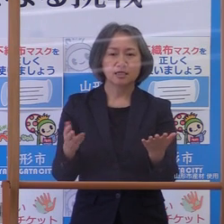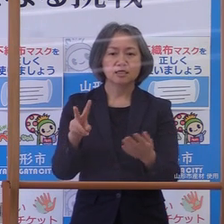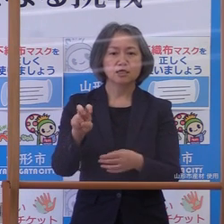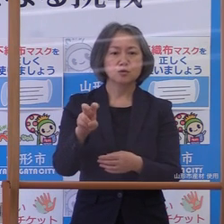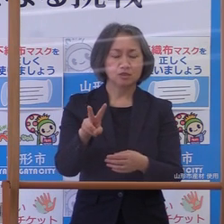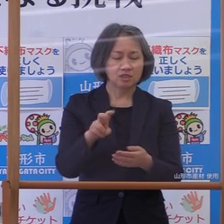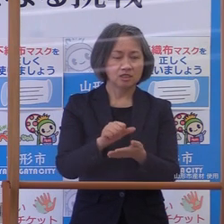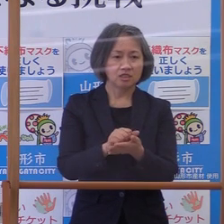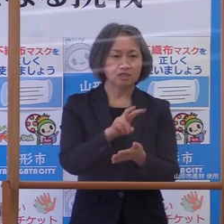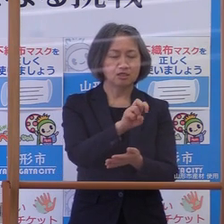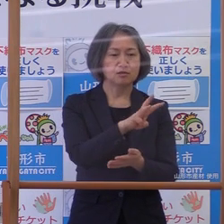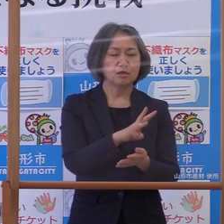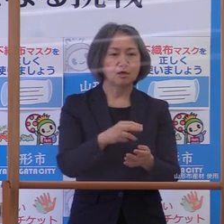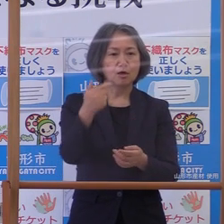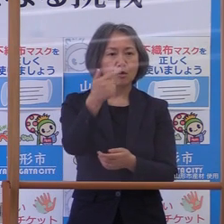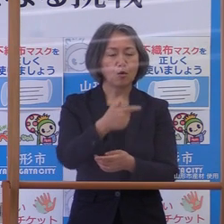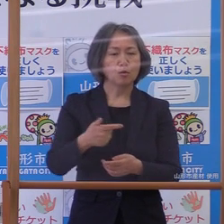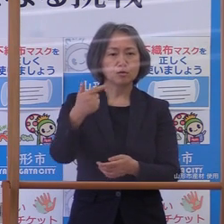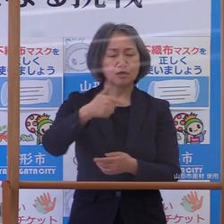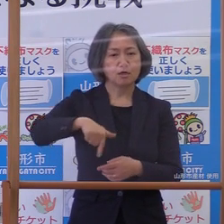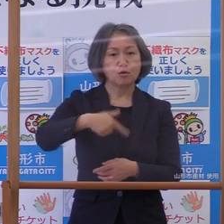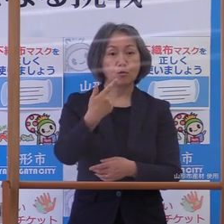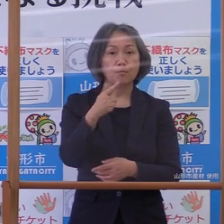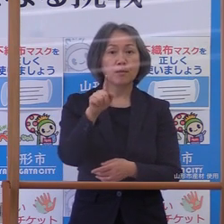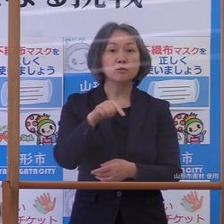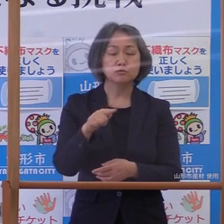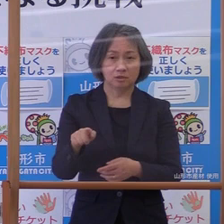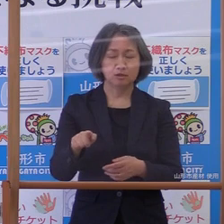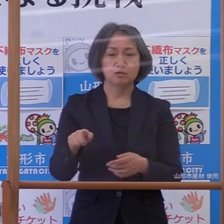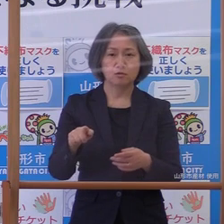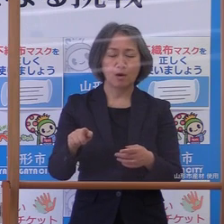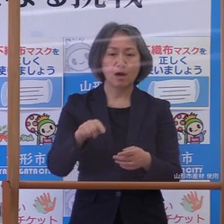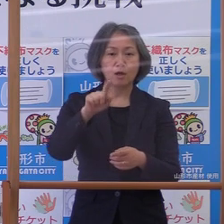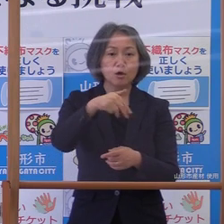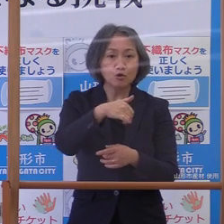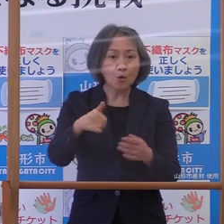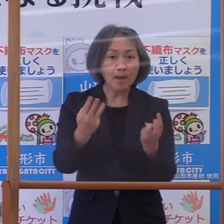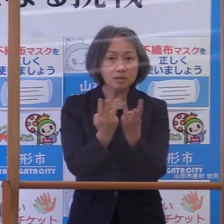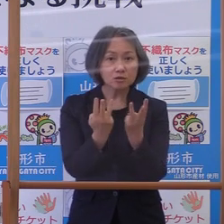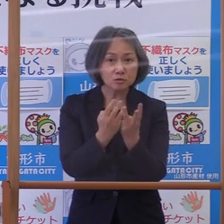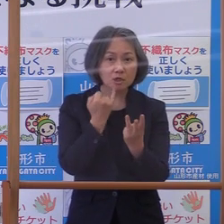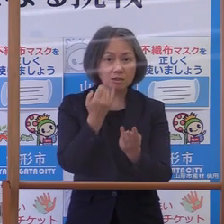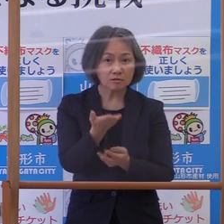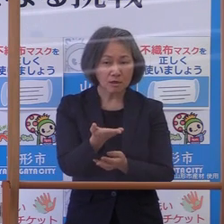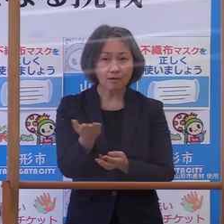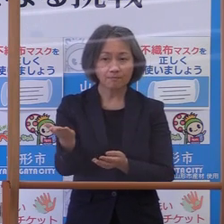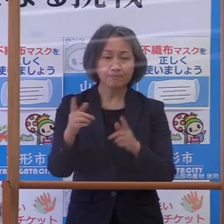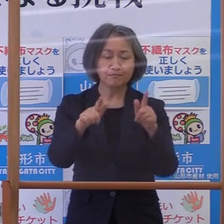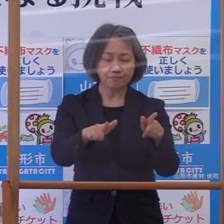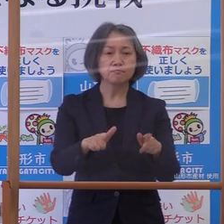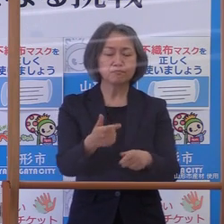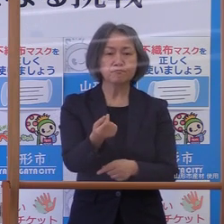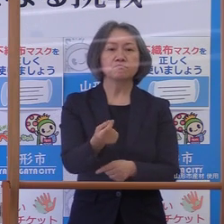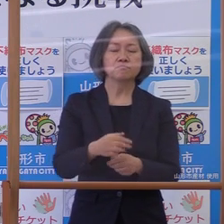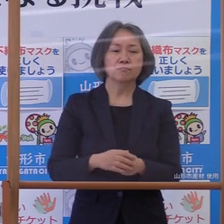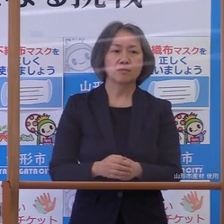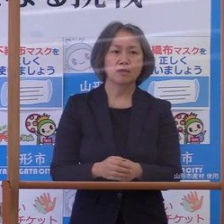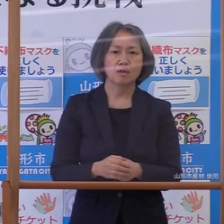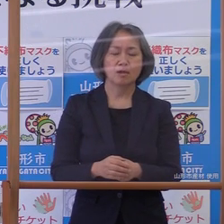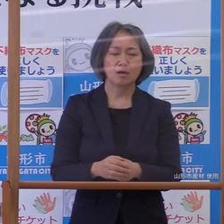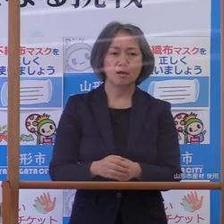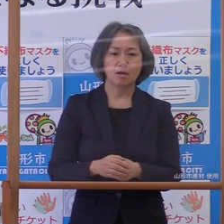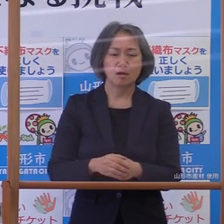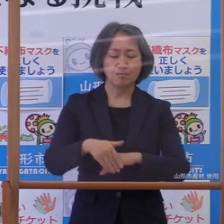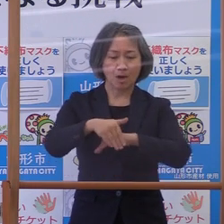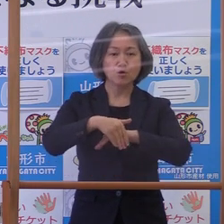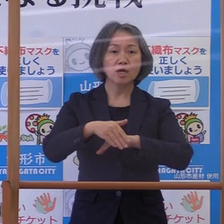日6600名というのは、これは延べ人数でよろしかったでしょうか。 はい、そうですね、あの延べということで、まあ、受付